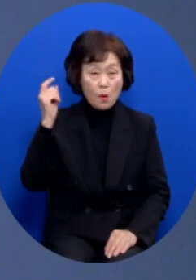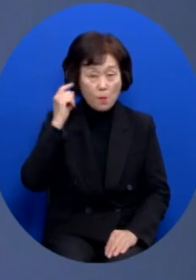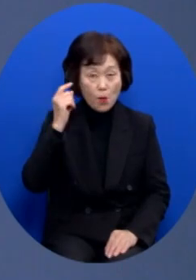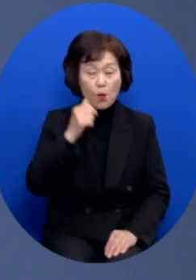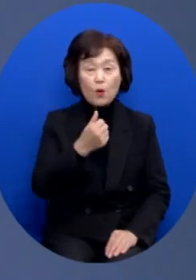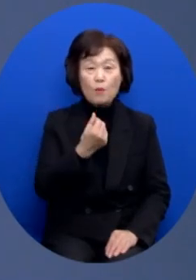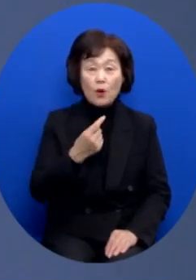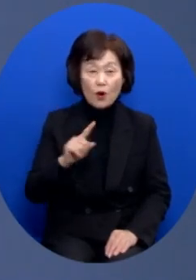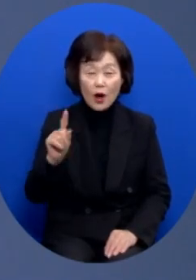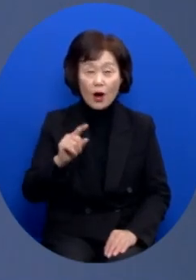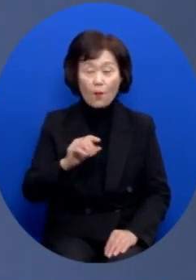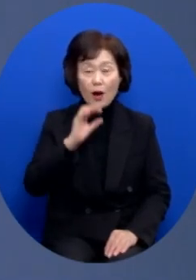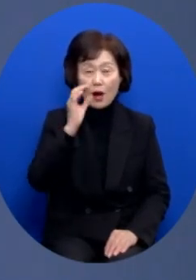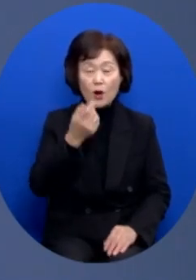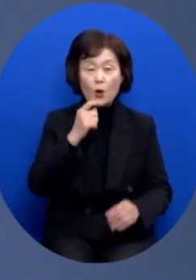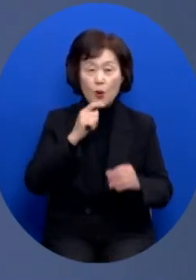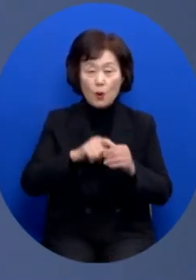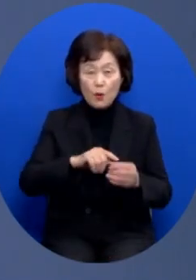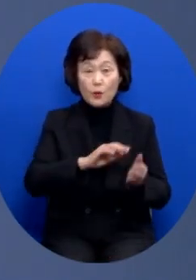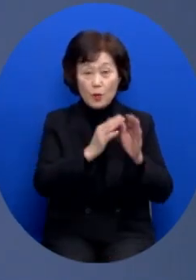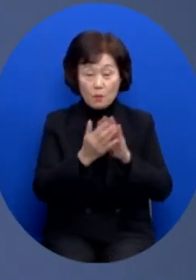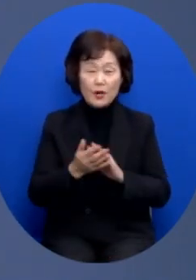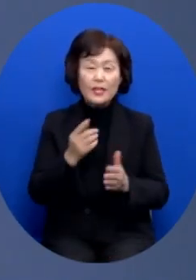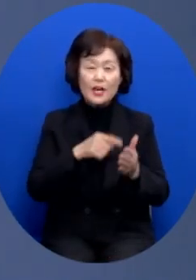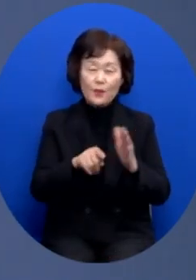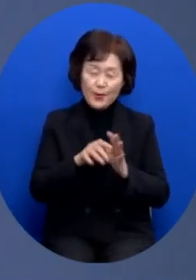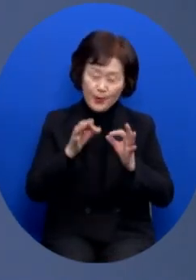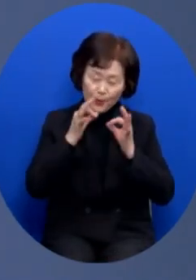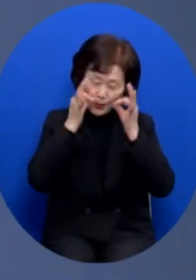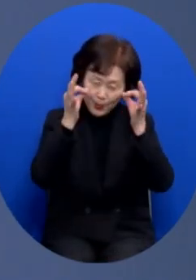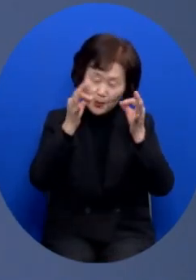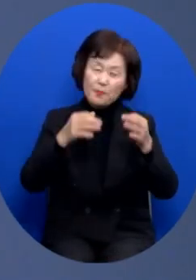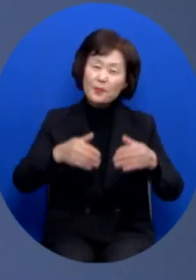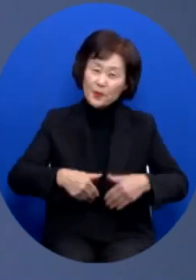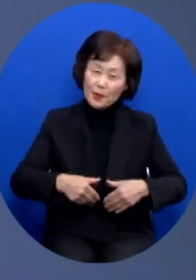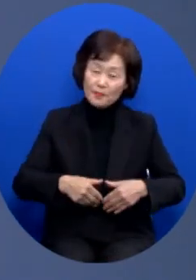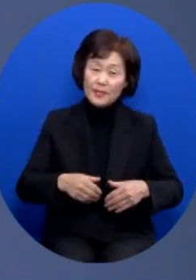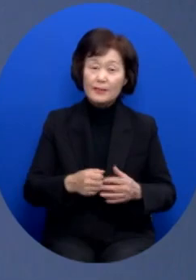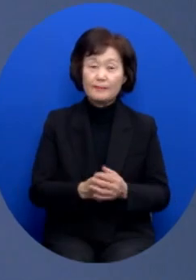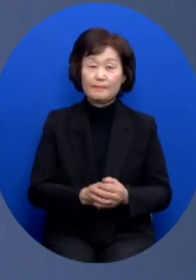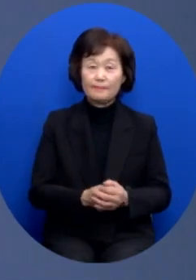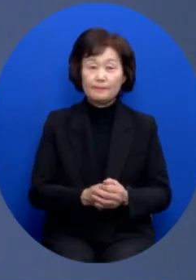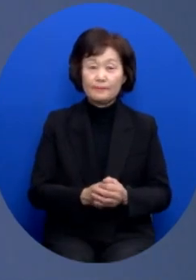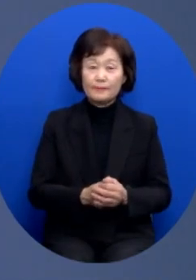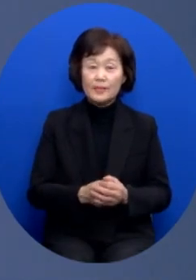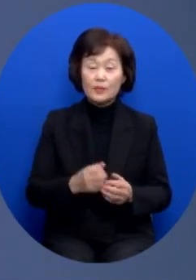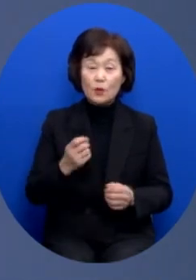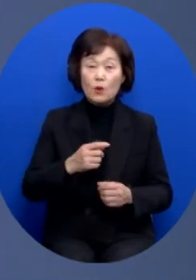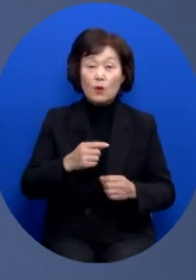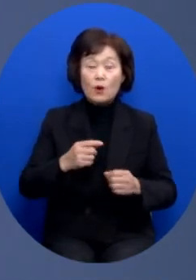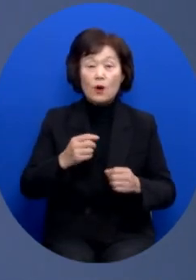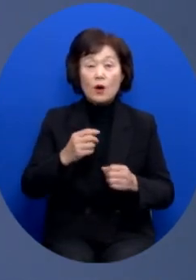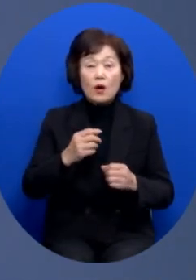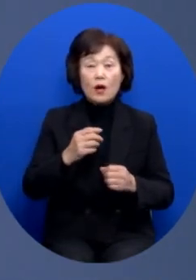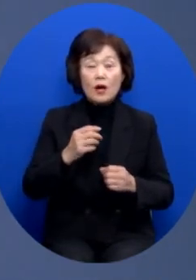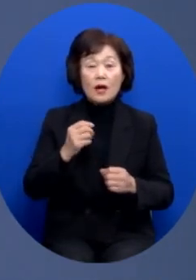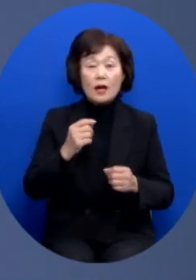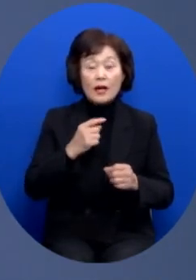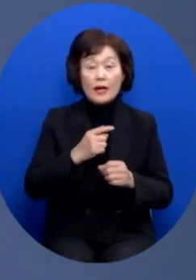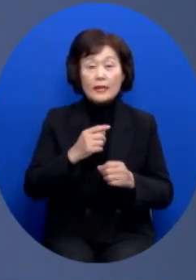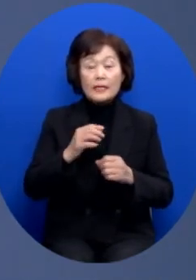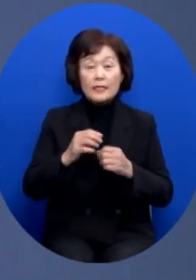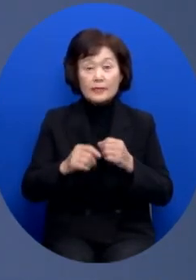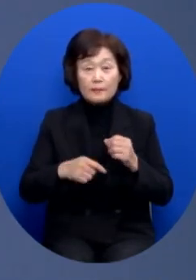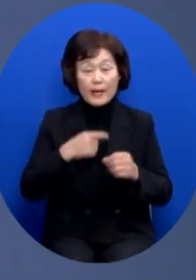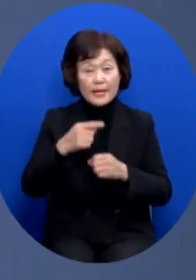위해서 온 힘을 기울여야 한다고 생각을 합니다. 사역으로는 내년 신년 할례회를